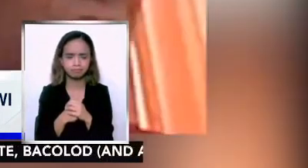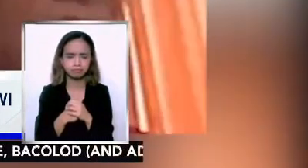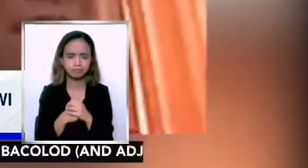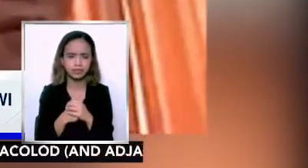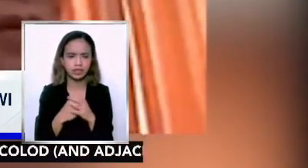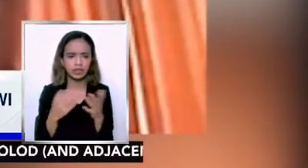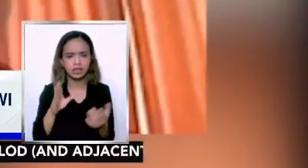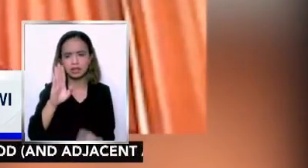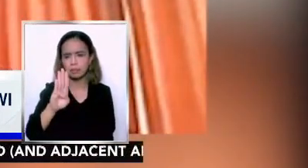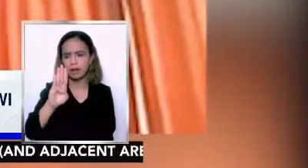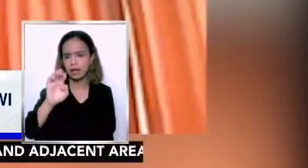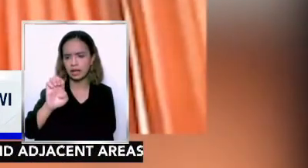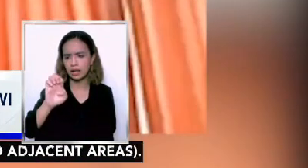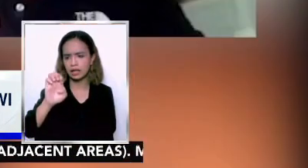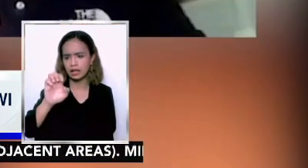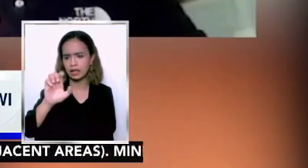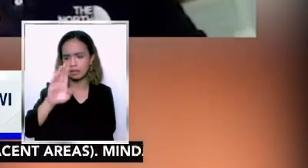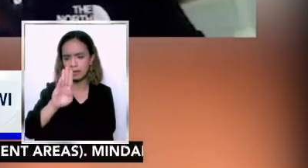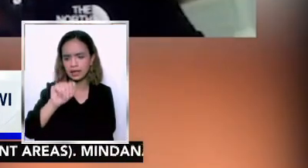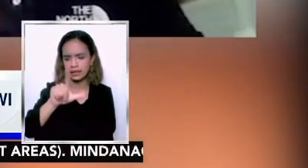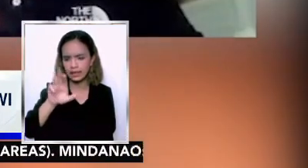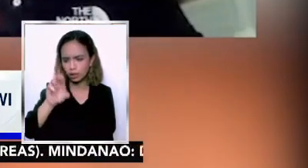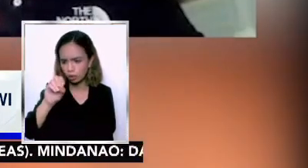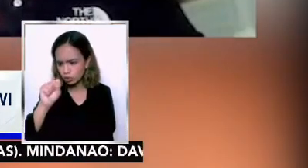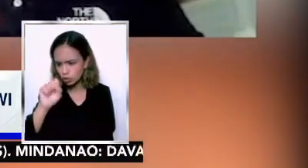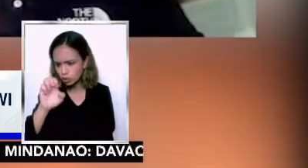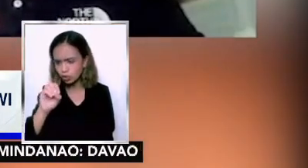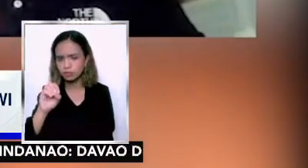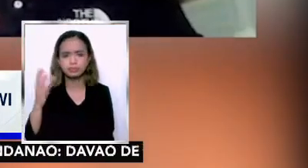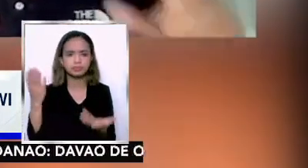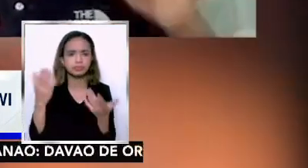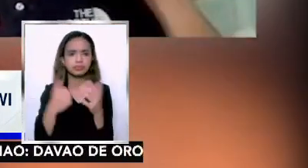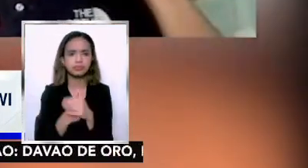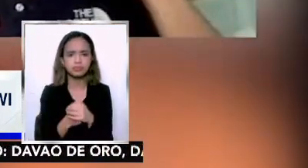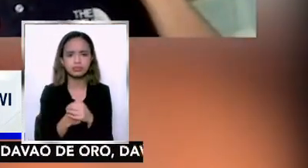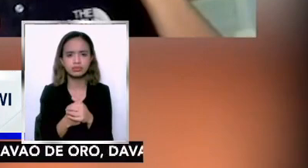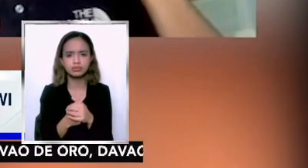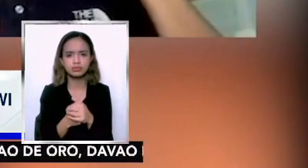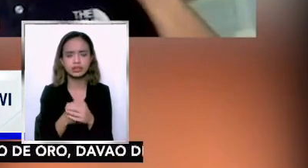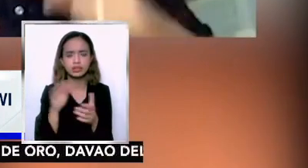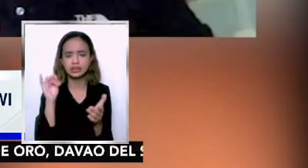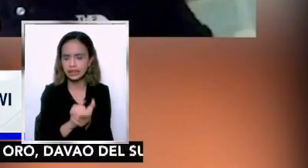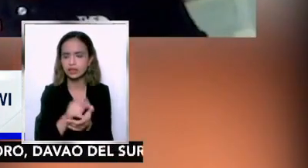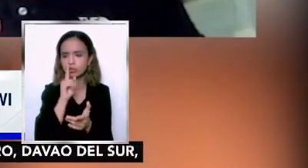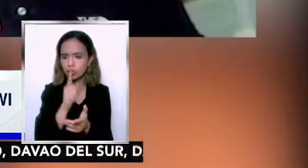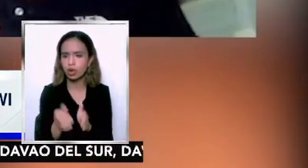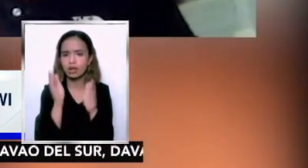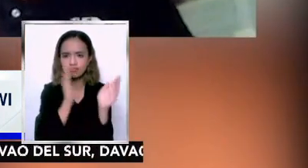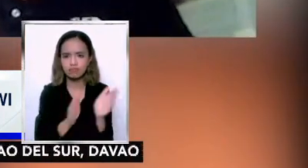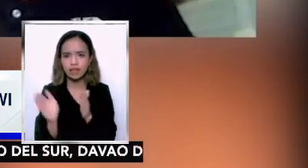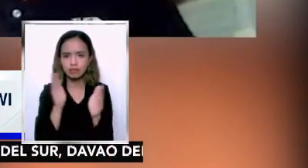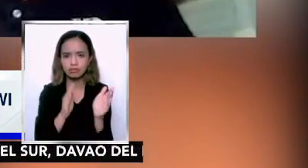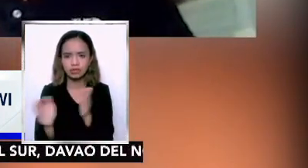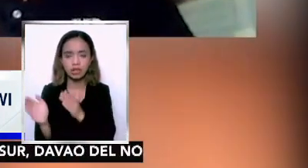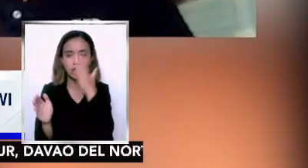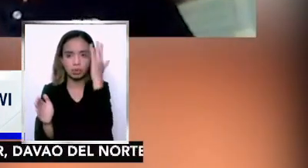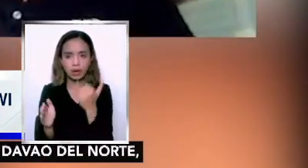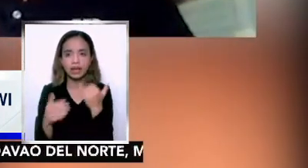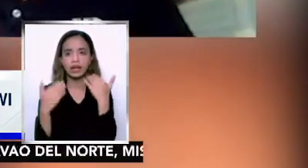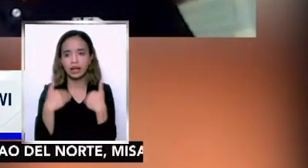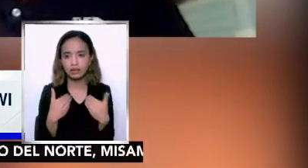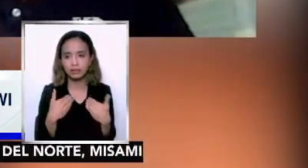Valeroso, si Junel. But this is a part of a grand plan para lamang magkaroon ng